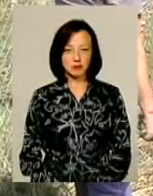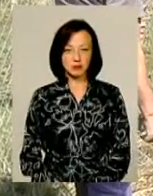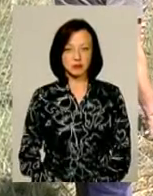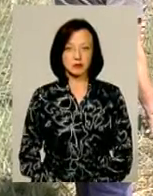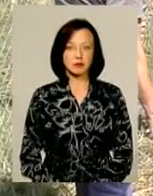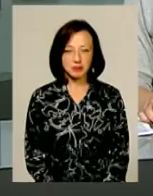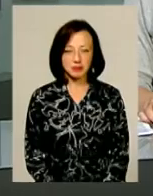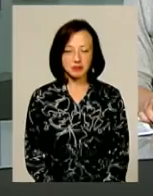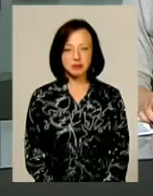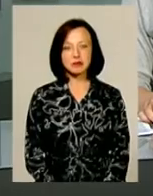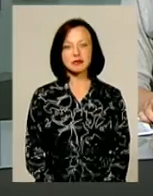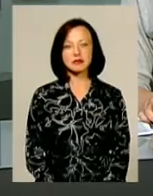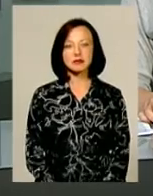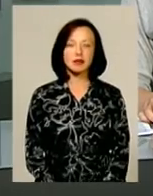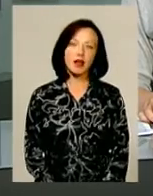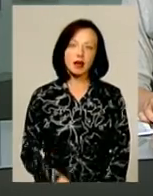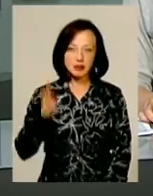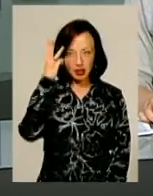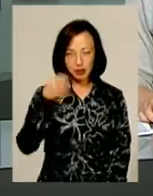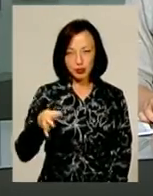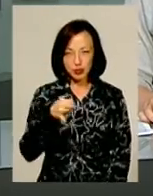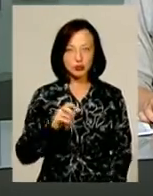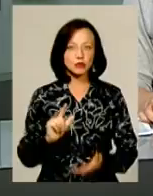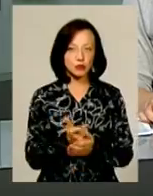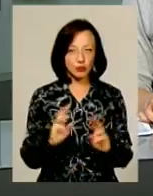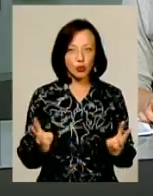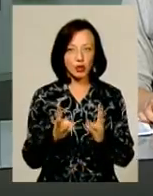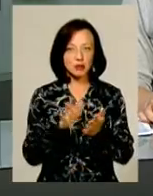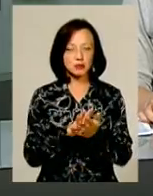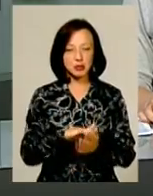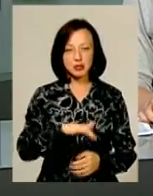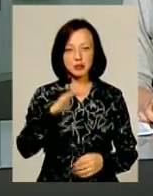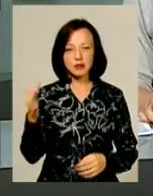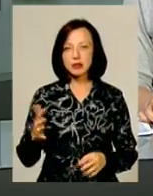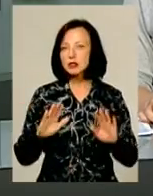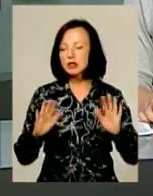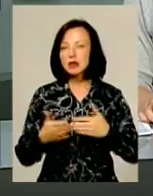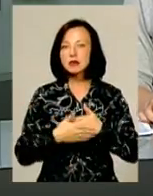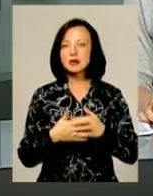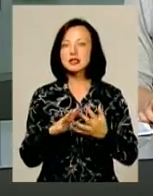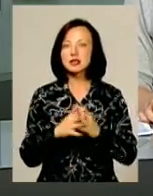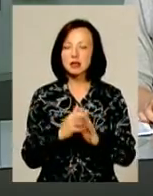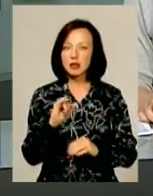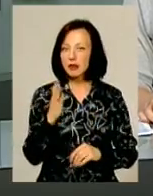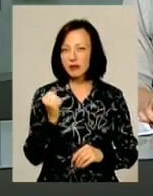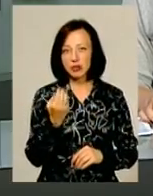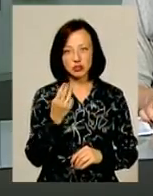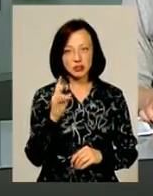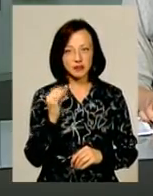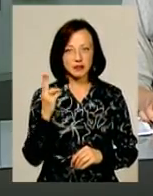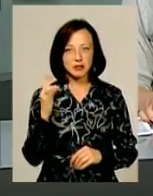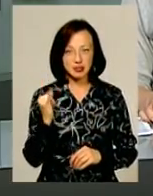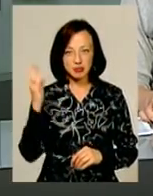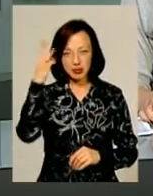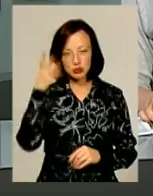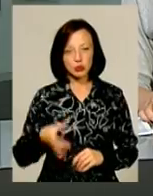інформаційного випуску. На Хмельниччині знову горіло сміттєзвалище. Пожежа сталася поблизу села Івашківці Хмельницького